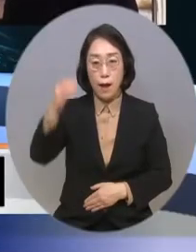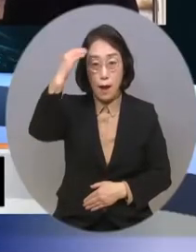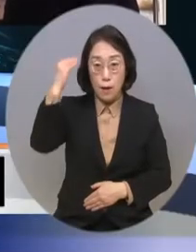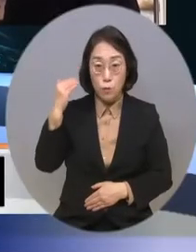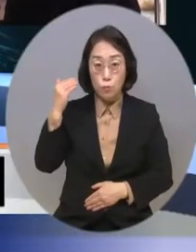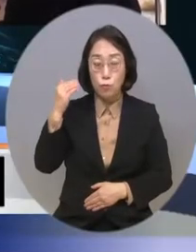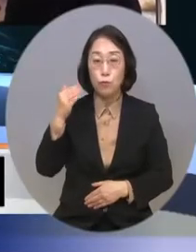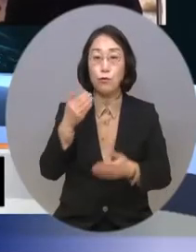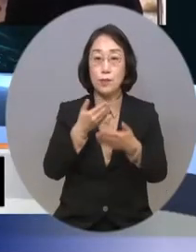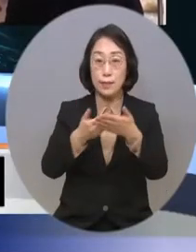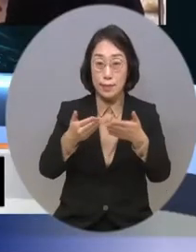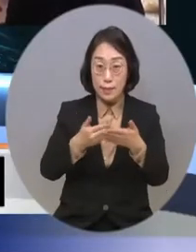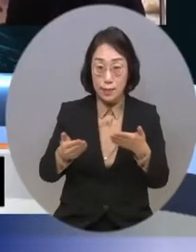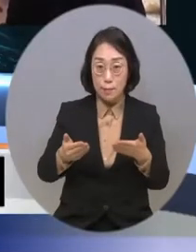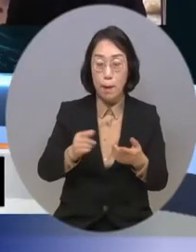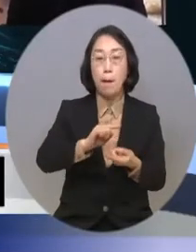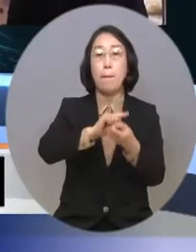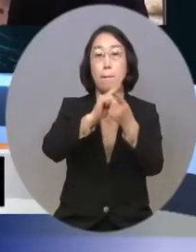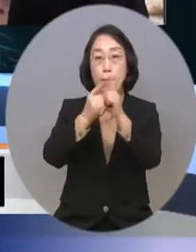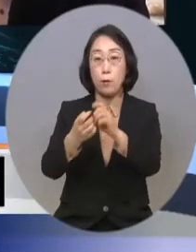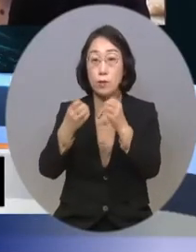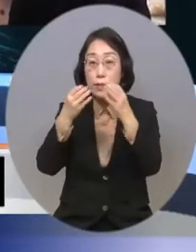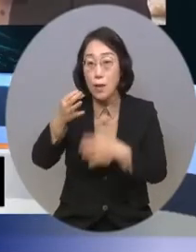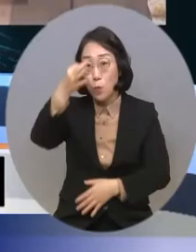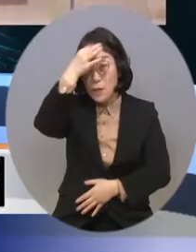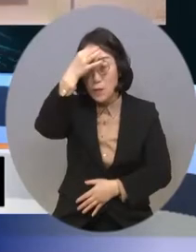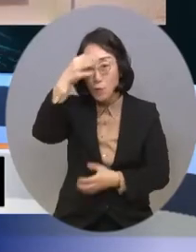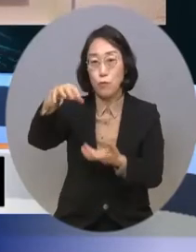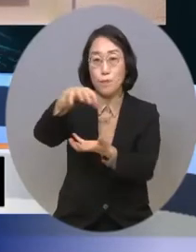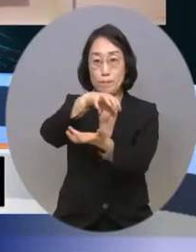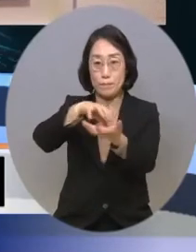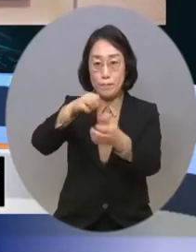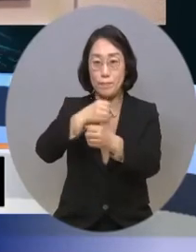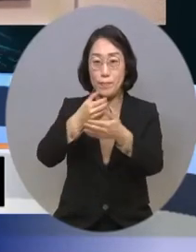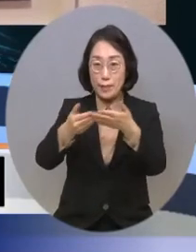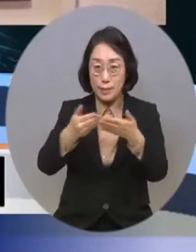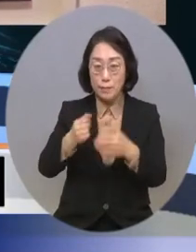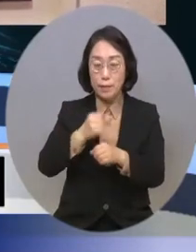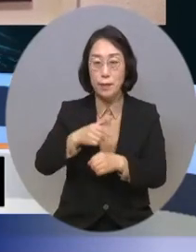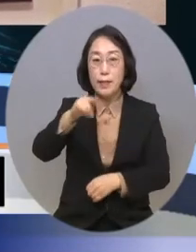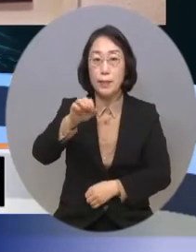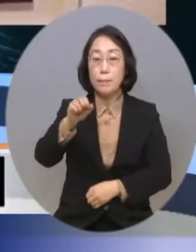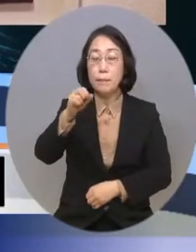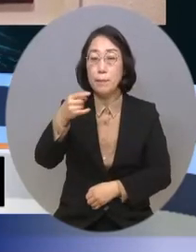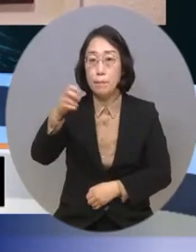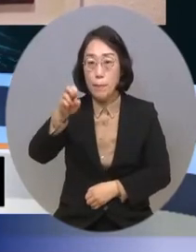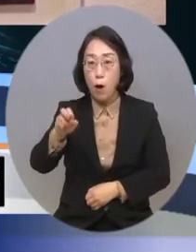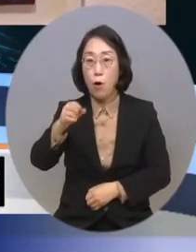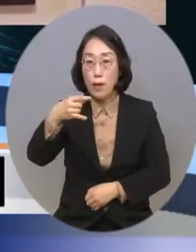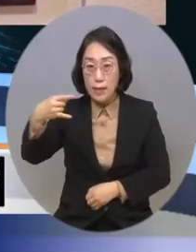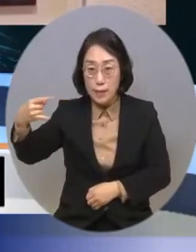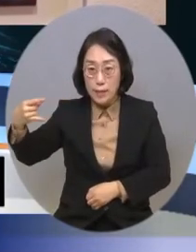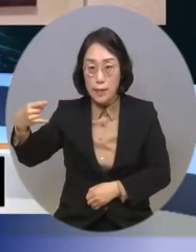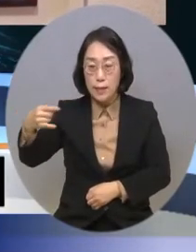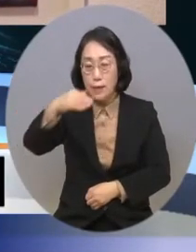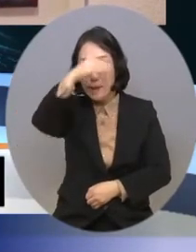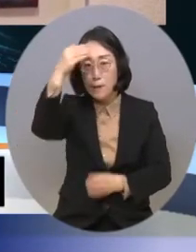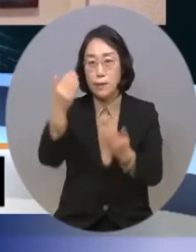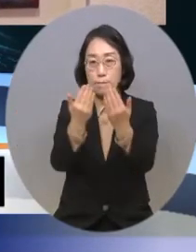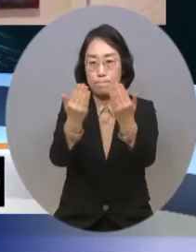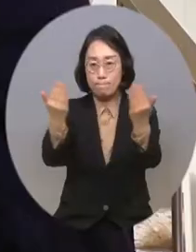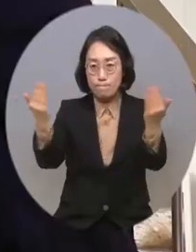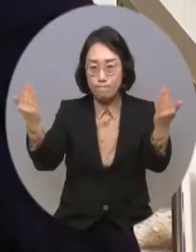한국화를 재해석하고 응용해 새로운 기법으로 작품을 풀어낸 김명희 화가의 개인전이 전남 순천시에서 열리고